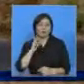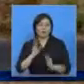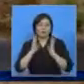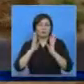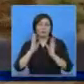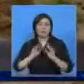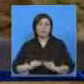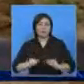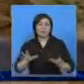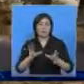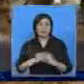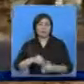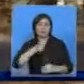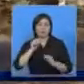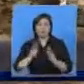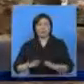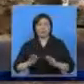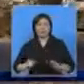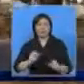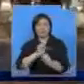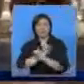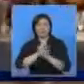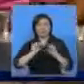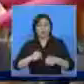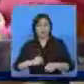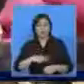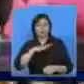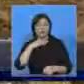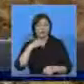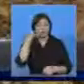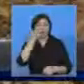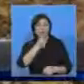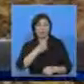саябақта балалармен қоса ересектер де тыныға алады. Алдағы уақытта көпжылдық